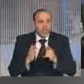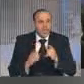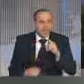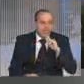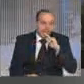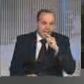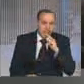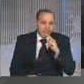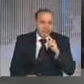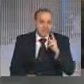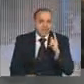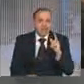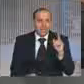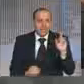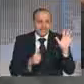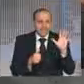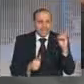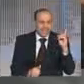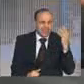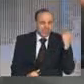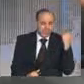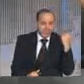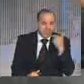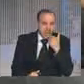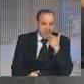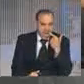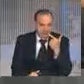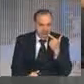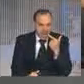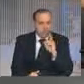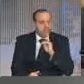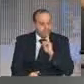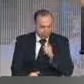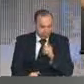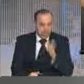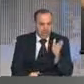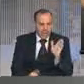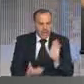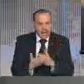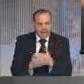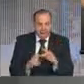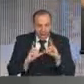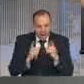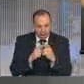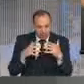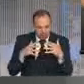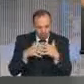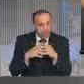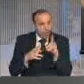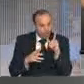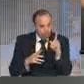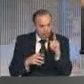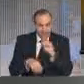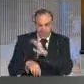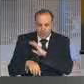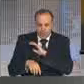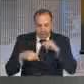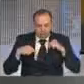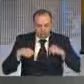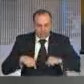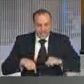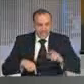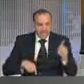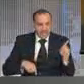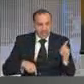جبس المنعقد في 6 ديسمبر الفارط كان قد اذن بتشكيل لجنه مشتركه تضم ممثلين عن الوزارات